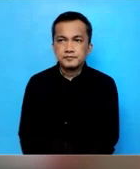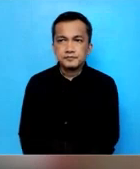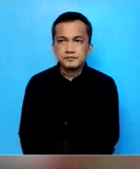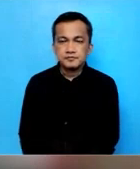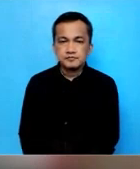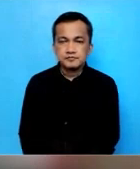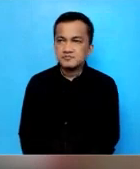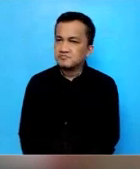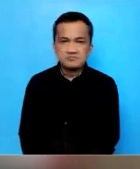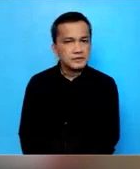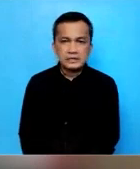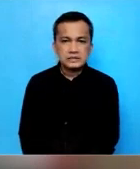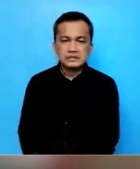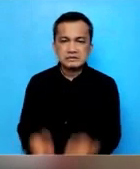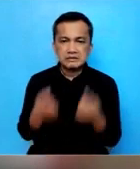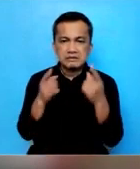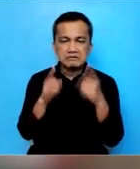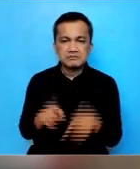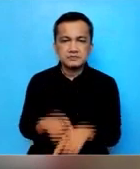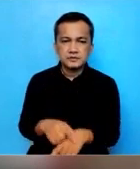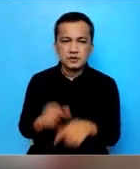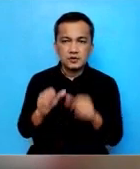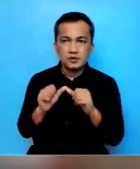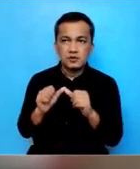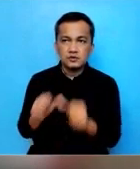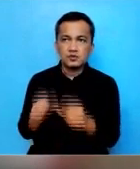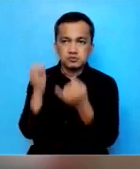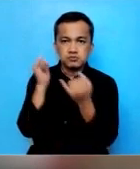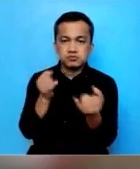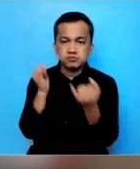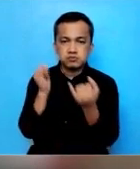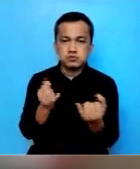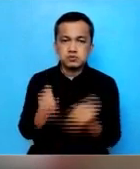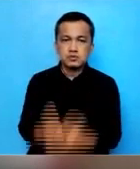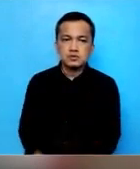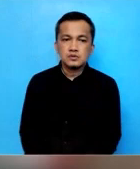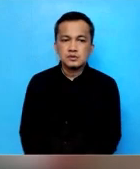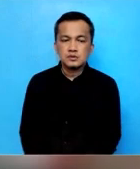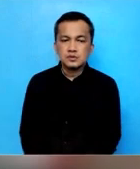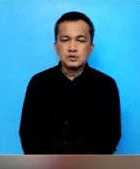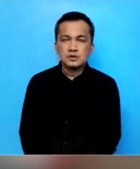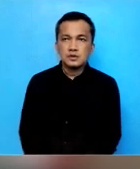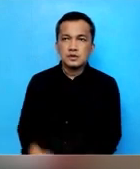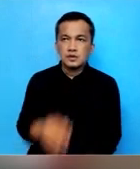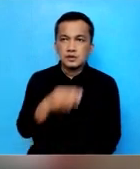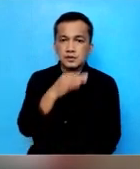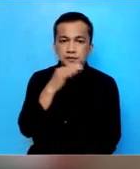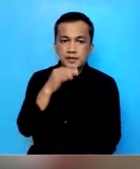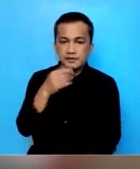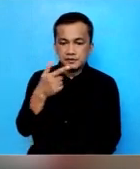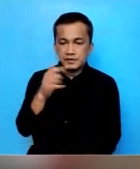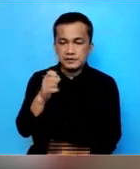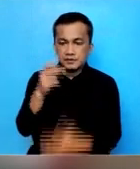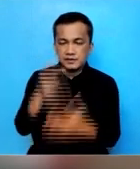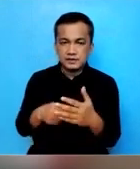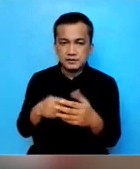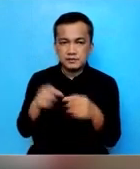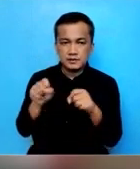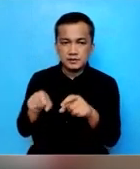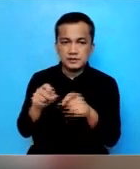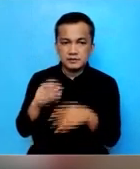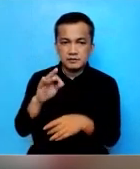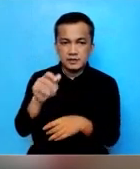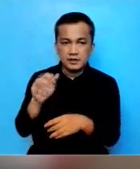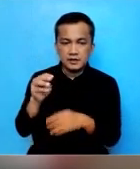Hindi naman nangyari. Tuloy pa rin yung importasyon. Kaya yung farm gate price namin, yung benta namin ng manok sa farm,